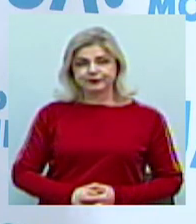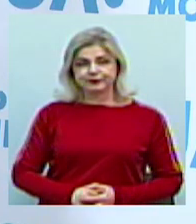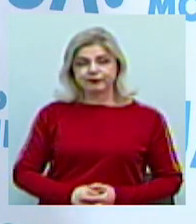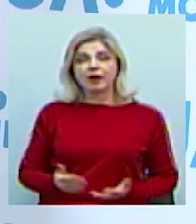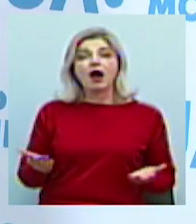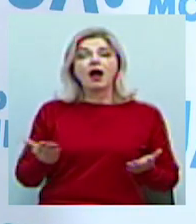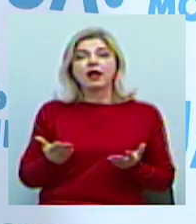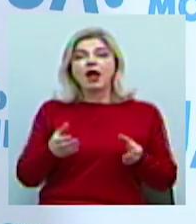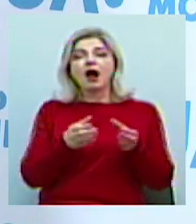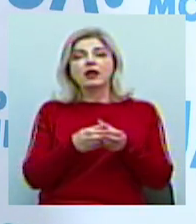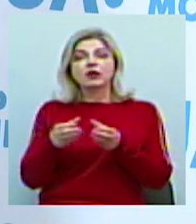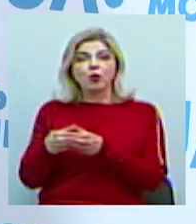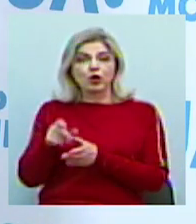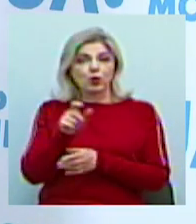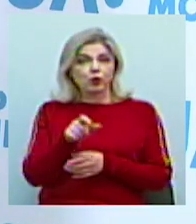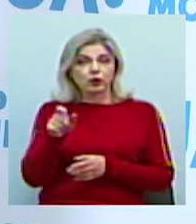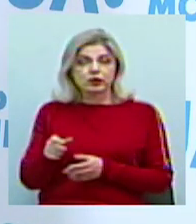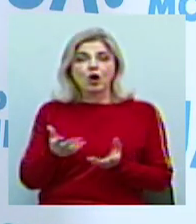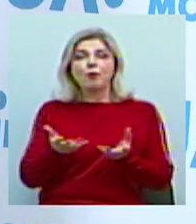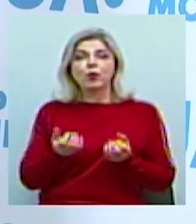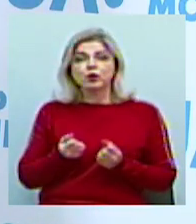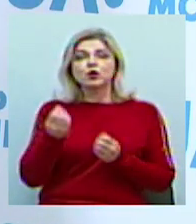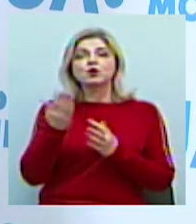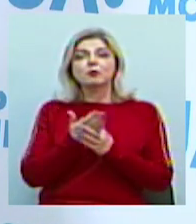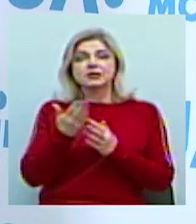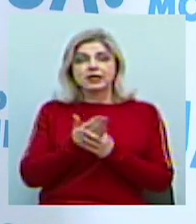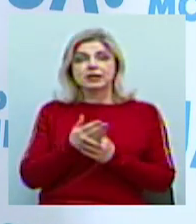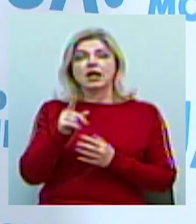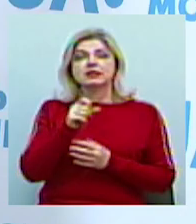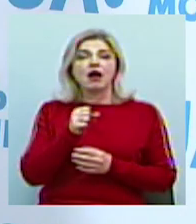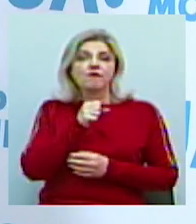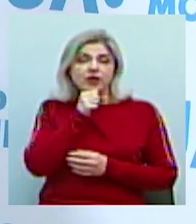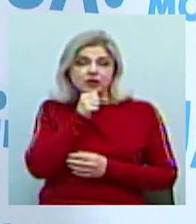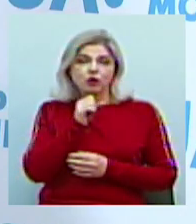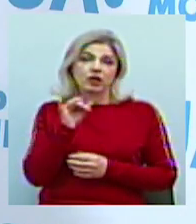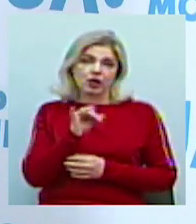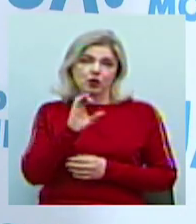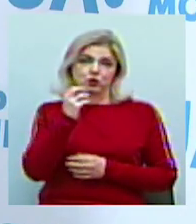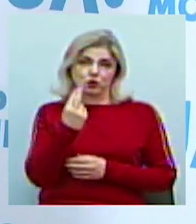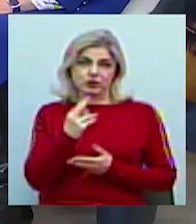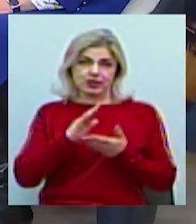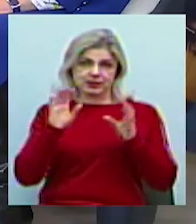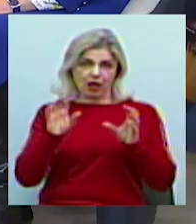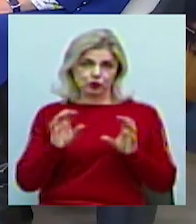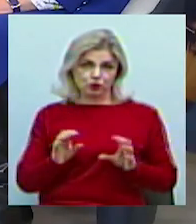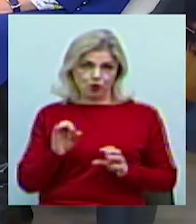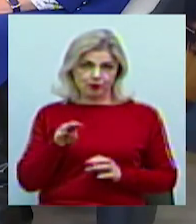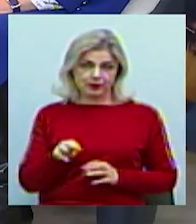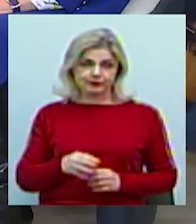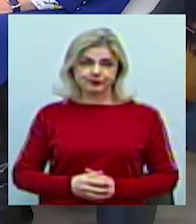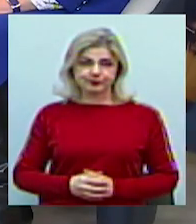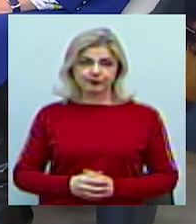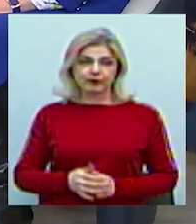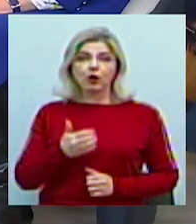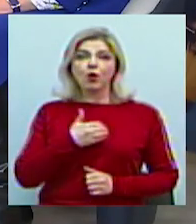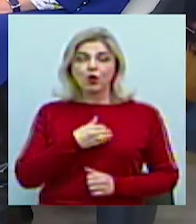Які категорії населення Миколаївщини отримують субсидію за віком та за соціальним статусом? Оксана Русланівна. Хочу